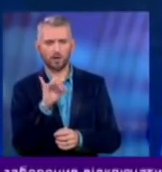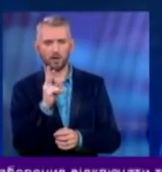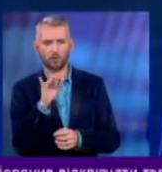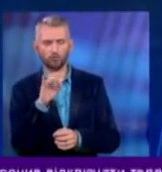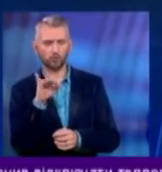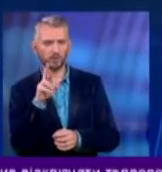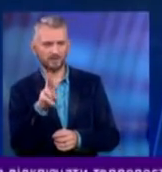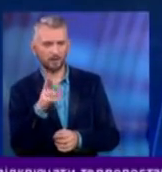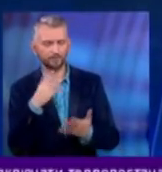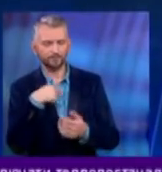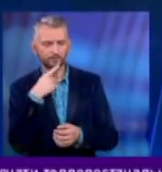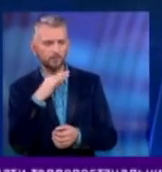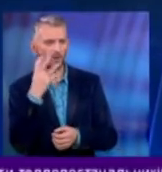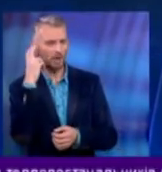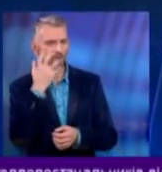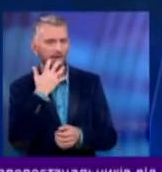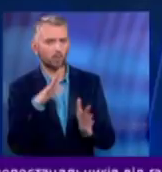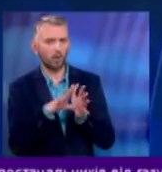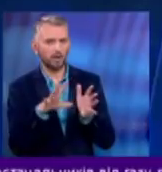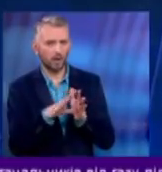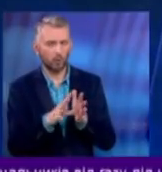про «Київтеплоенерго», то прийом